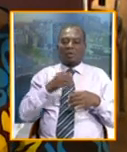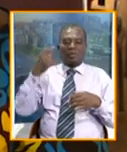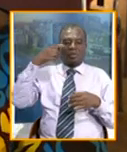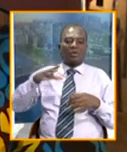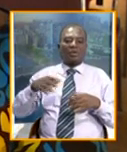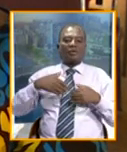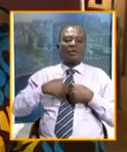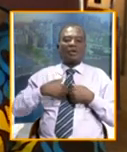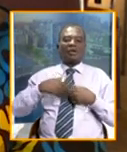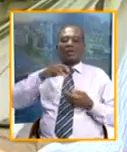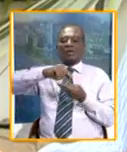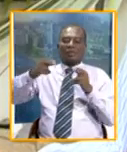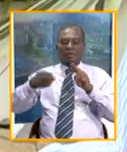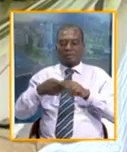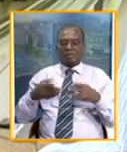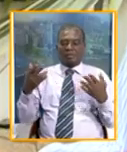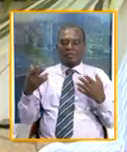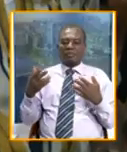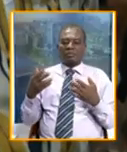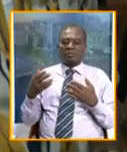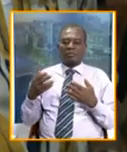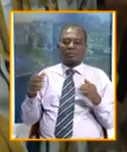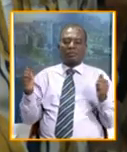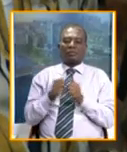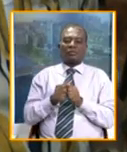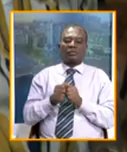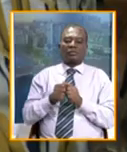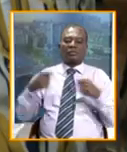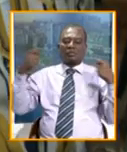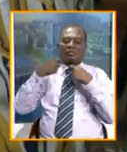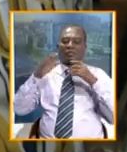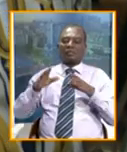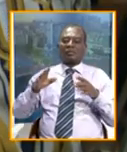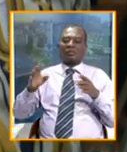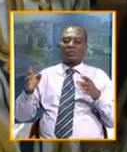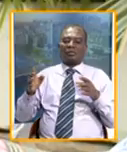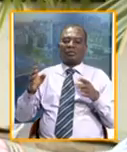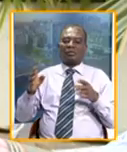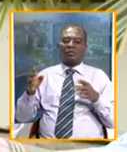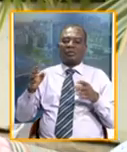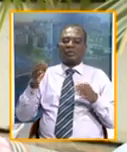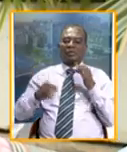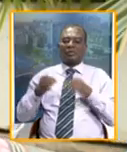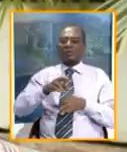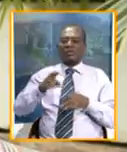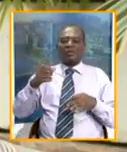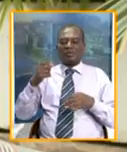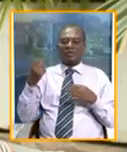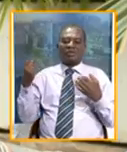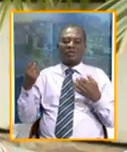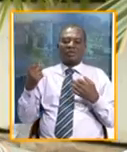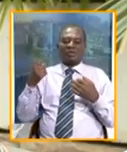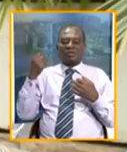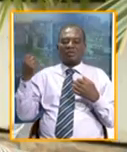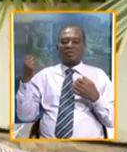Google Contact et restaurez ce répertoire téléphonique. Avec CIE, toutefois qu'ils ont soit des incompréhensions ou ils